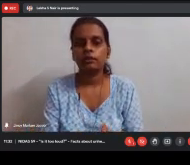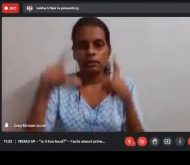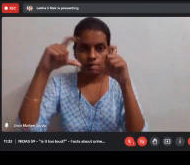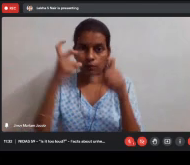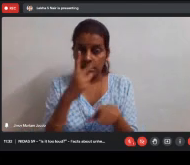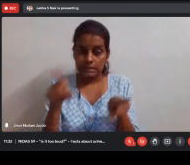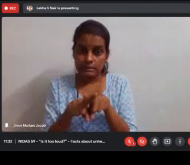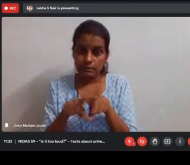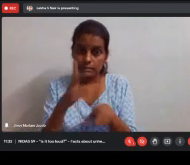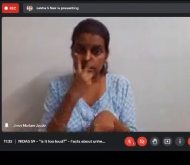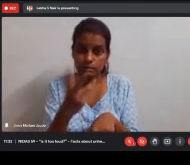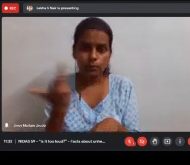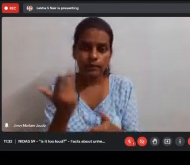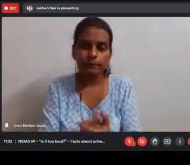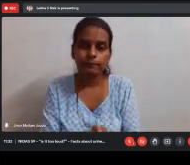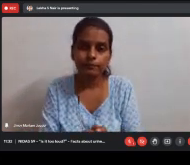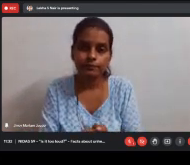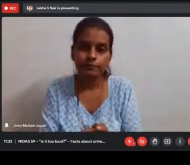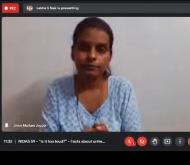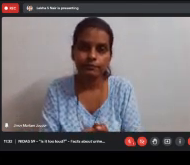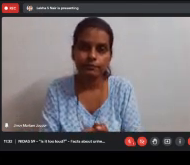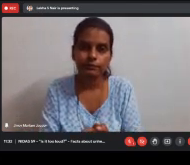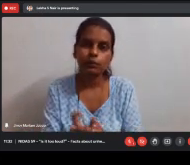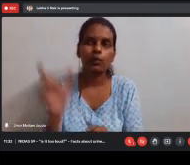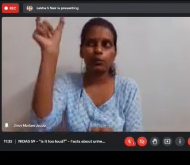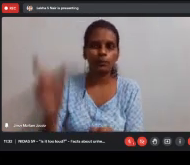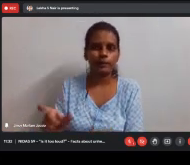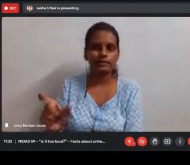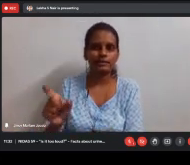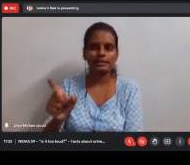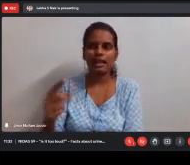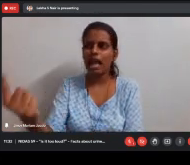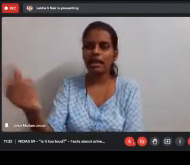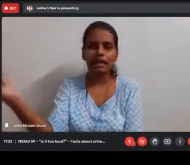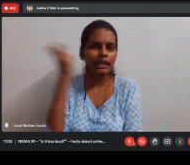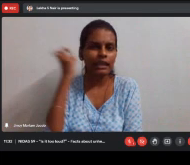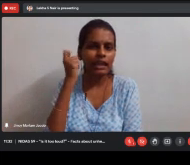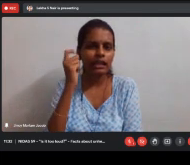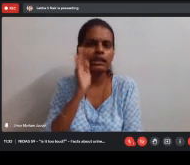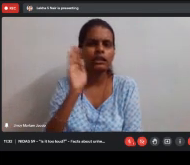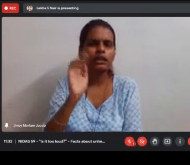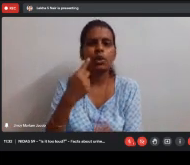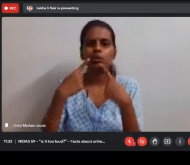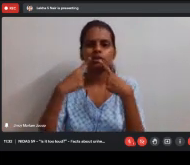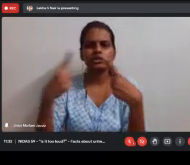ഉള്ള ഫ്രീക്വൻസീസ് അഫക്റ്റഡ് ആകുന്നു, പോകെ പോകെ എന്ത് പറ്റും, മൊത്തം ഫ്രീക്വൻസീസും അഫക്റ്റഡ്